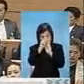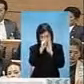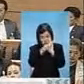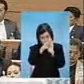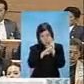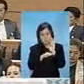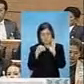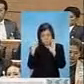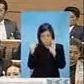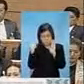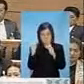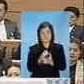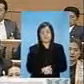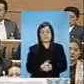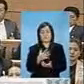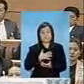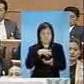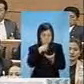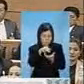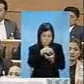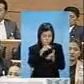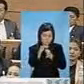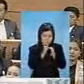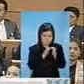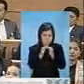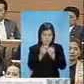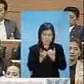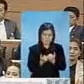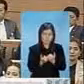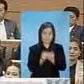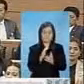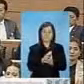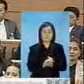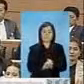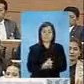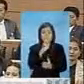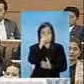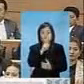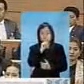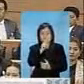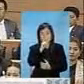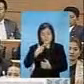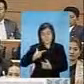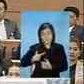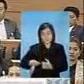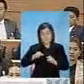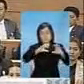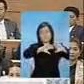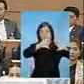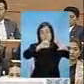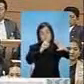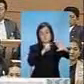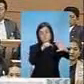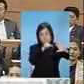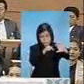ครับผมจึงเรียนท่านประธานว่าท่านกล่าวหาองค์กรอัยการผม